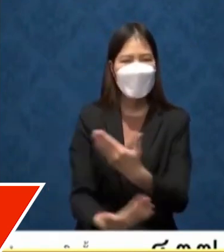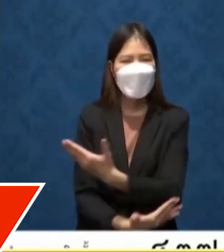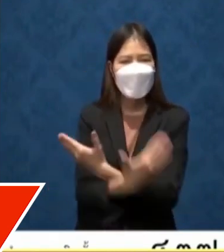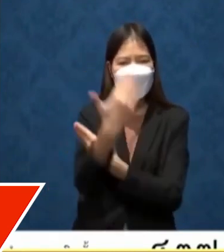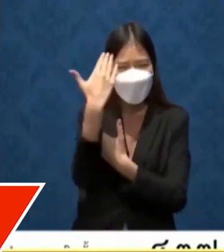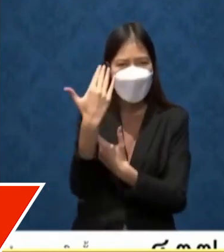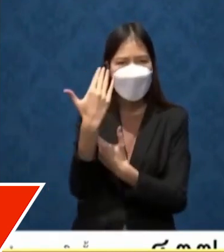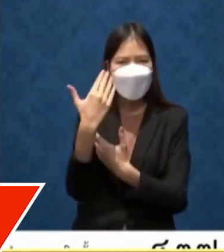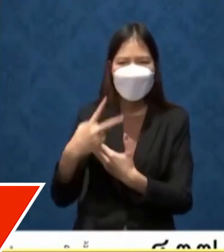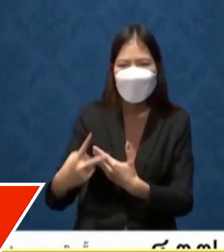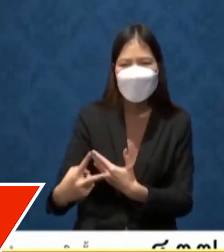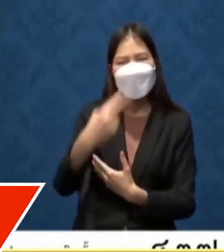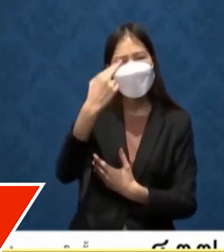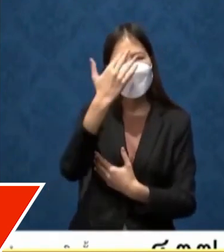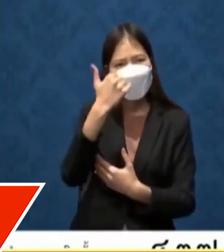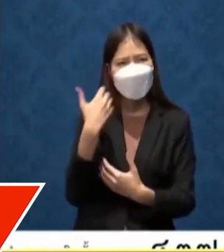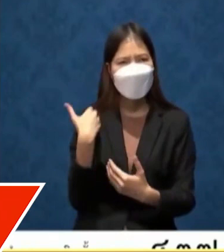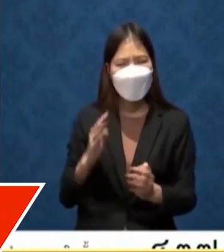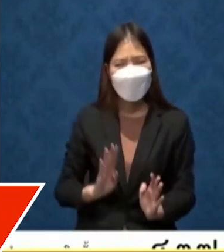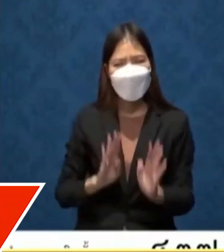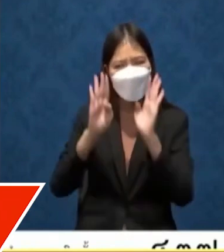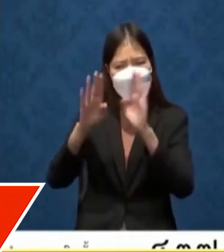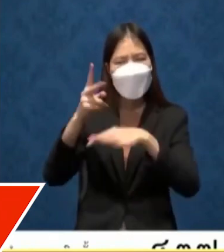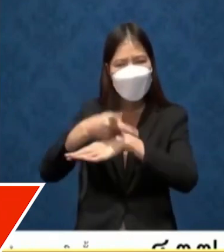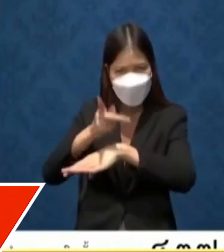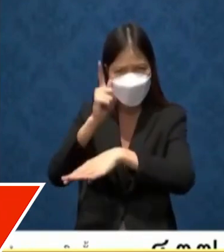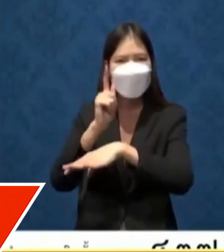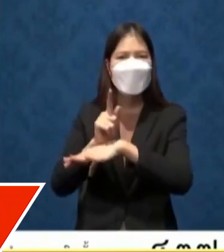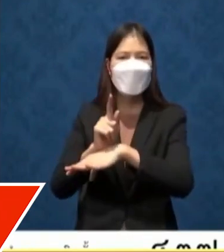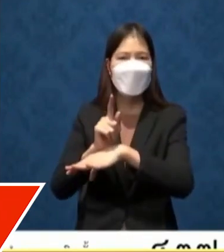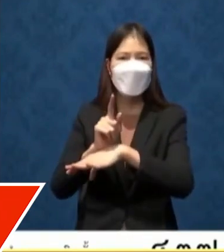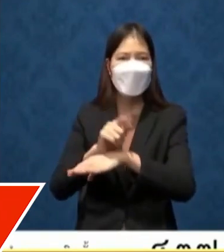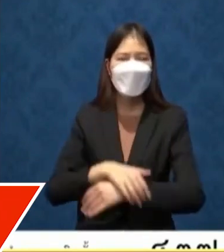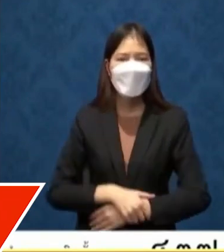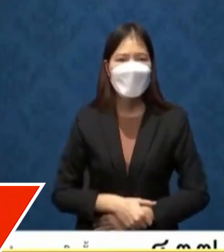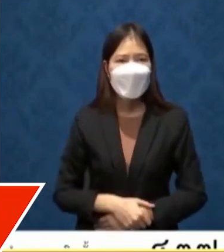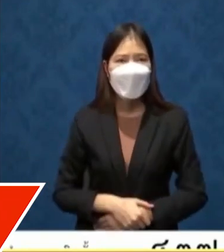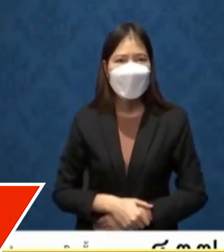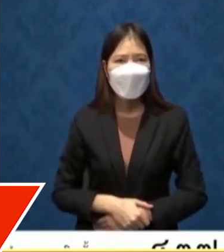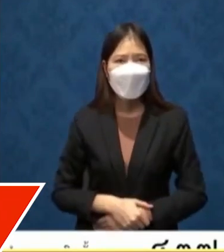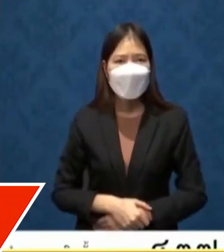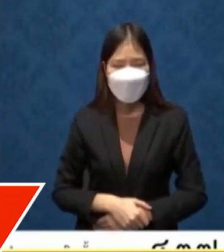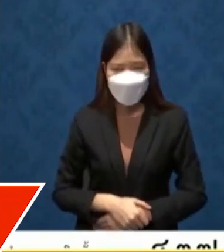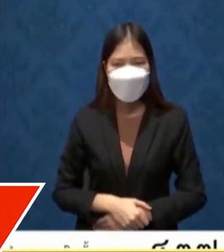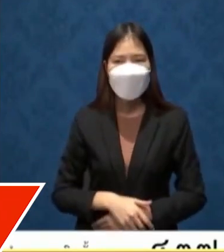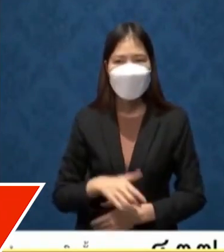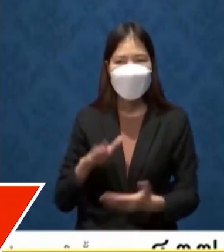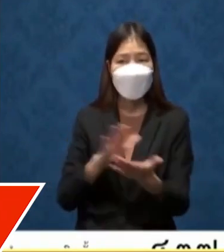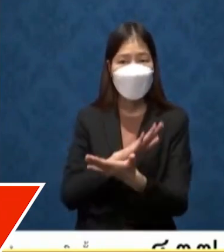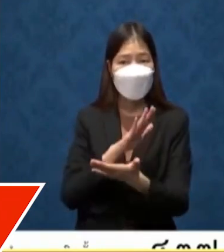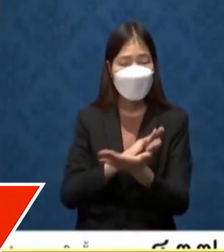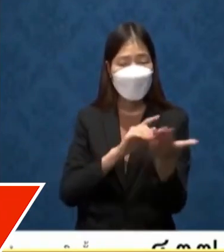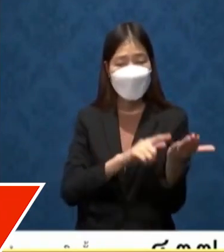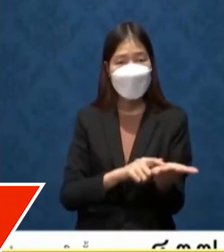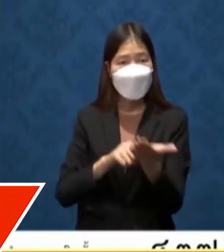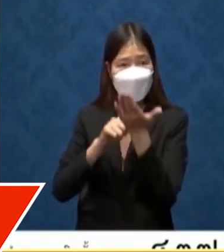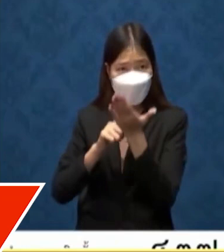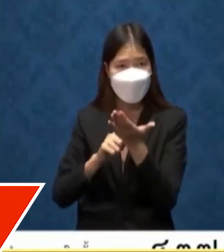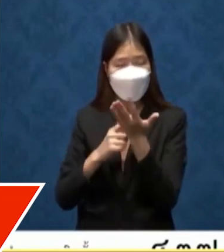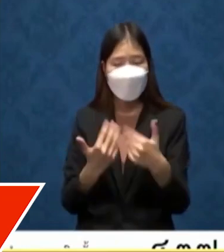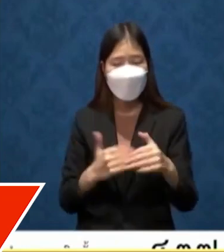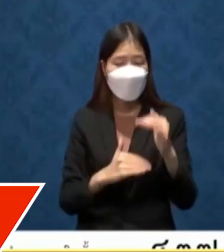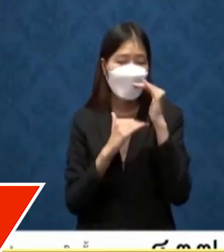นทรัพย์ออกไปผมจึงขอฝากประเด็นนี้ไว้ครับแต่เนื่องด้วยระยะเวลาในการผ่านจดหมายของสภาสมัยนี้มีจำกั